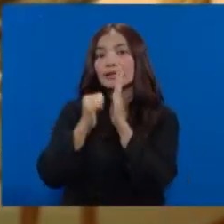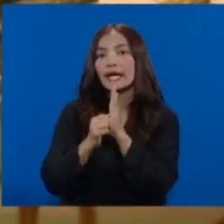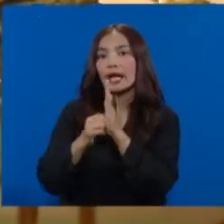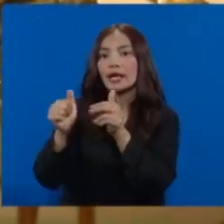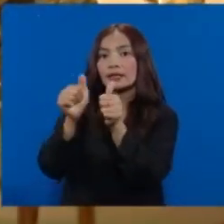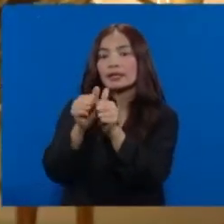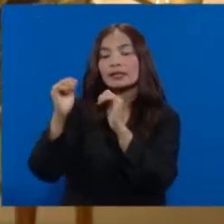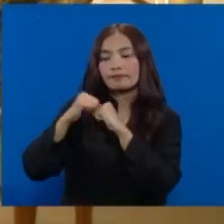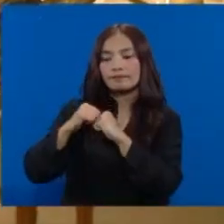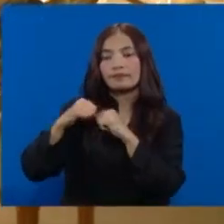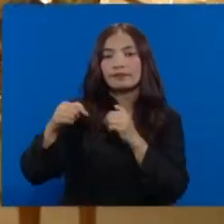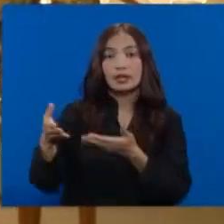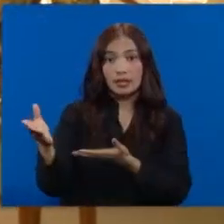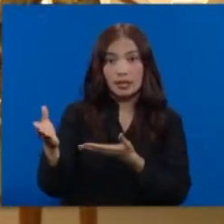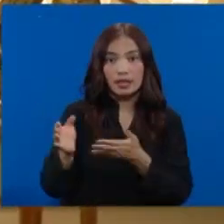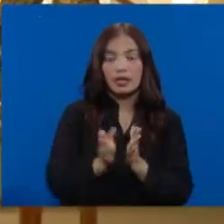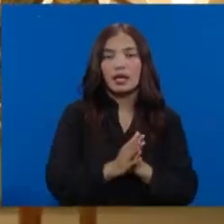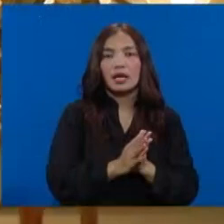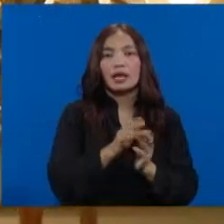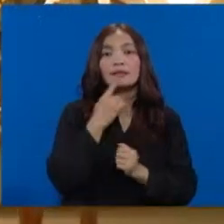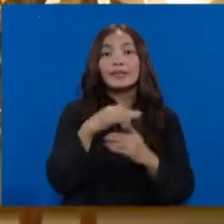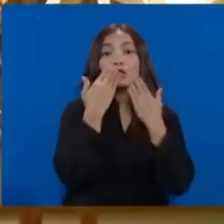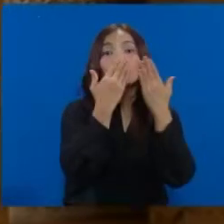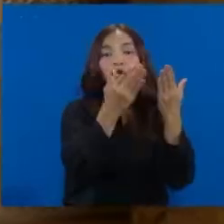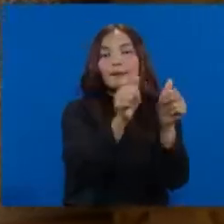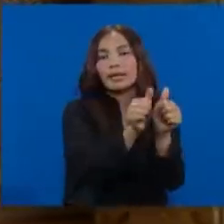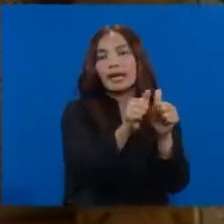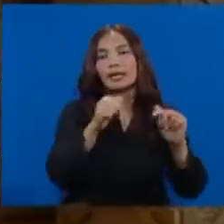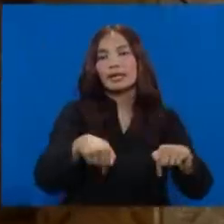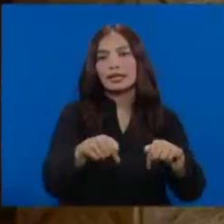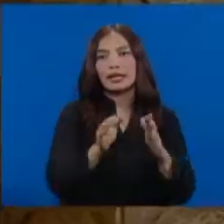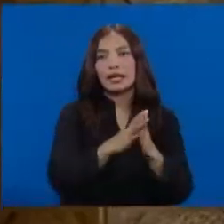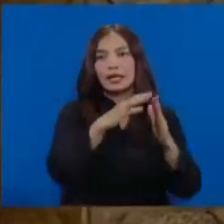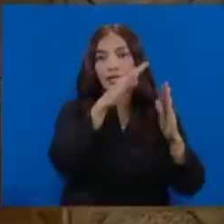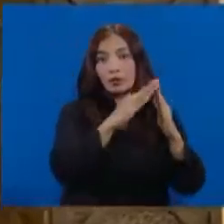Royal Ambarukmo, sementara tasyakuran resepsi pernikahan dilakukan di Pura